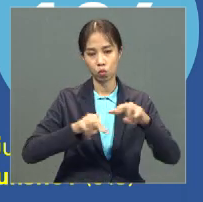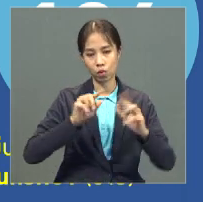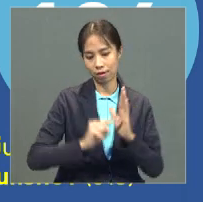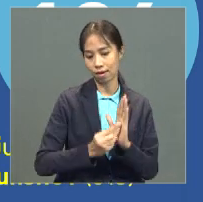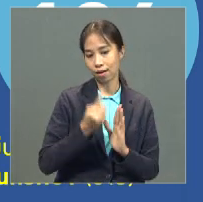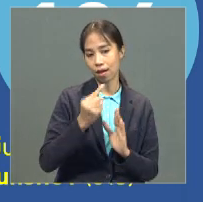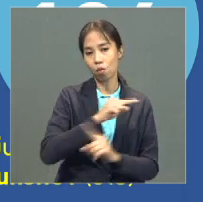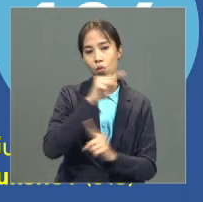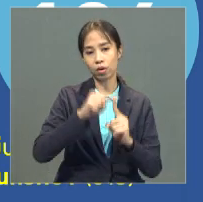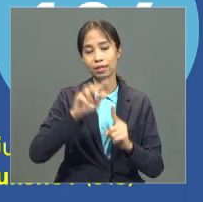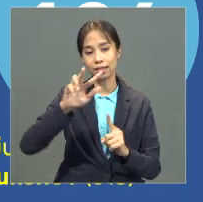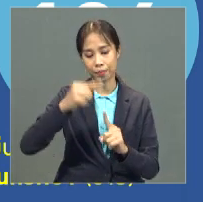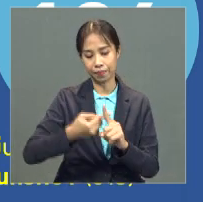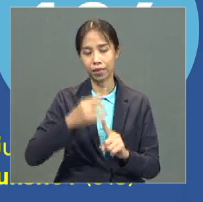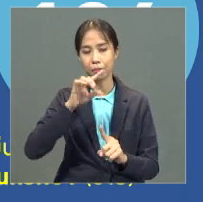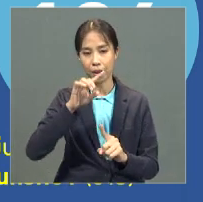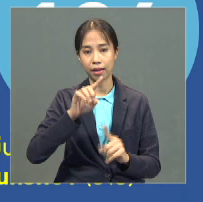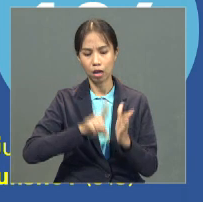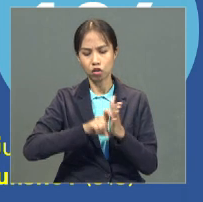พื้นที่ในพื้นที่กรุงเทพมหานครตรวจครั้งแรกเมื่อวันที่3